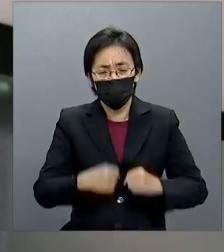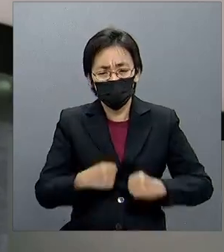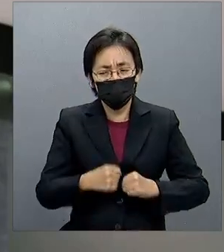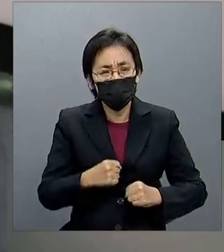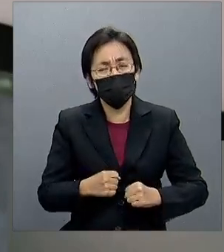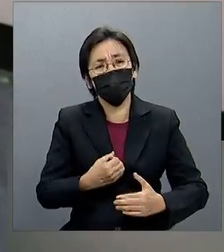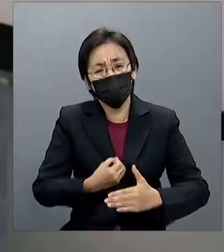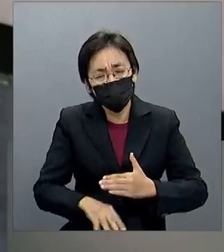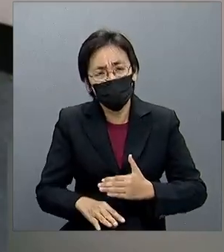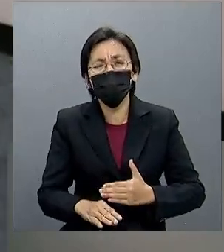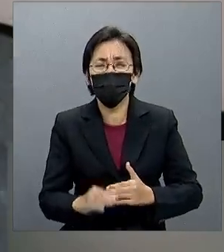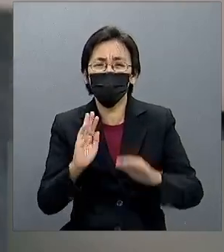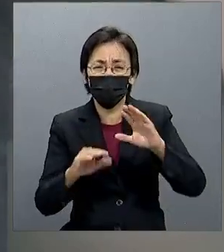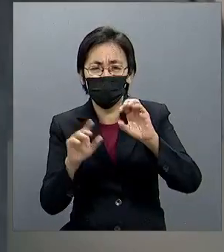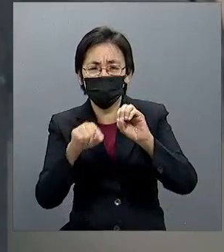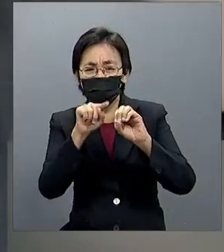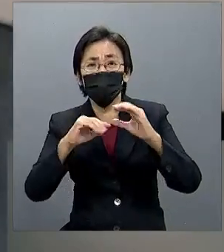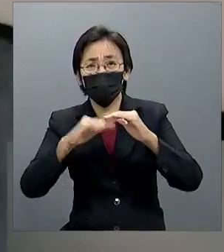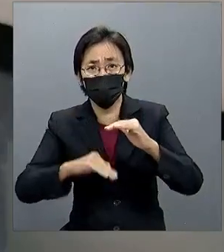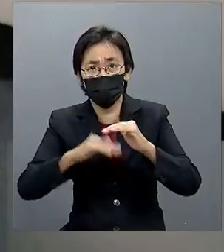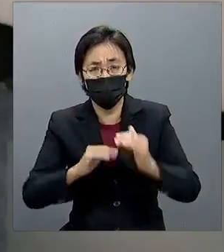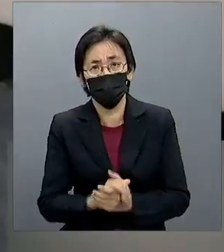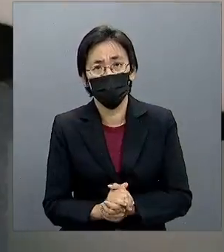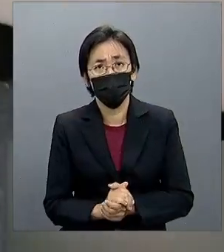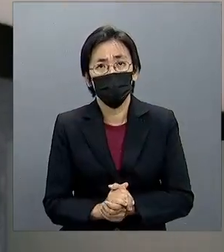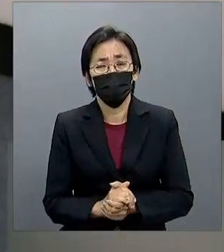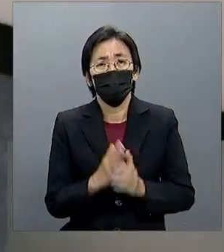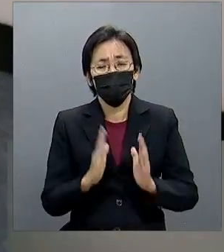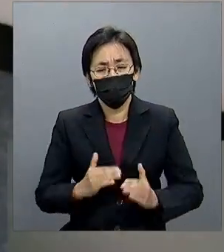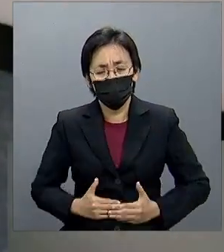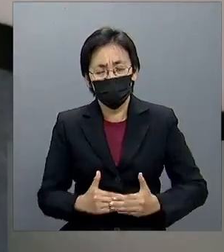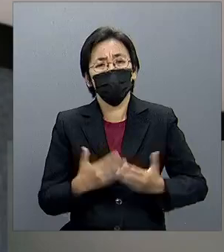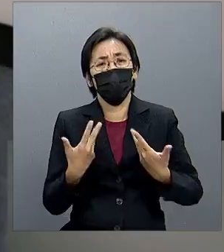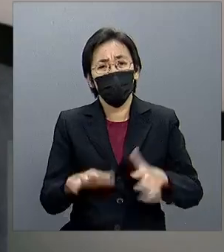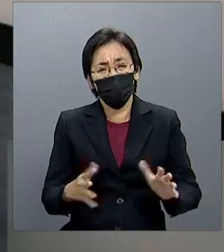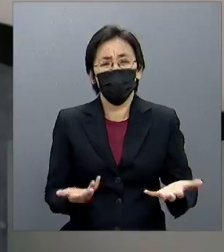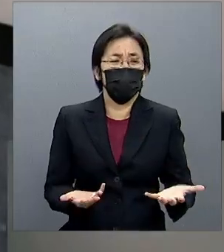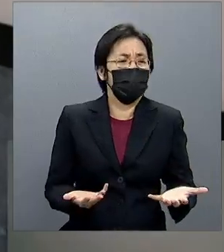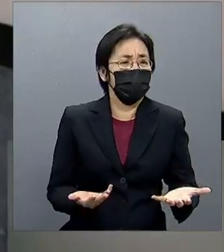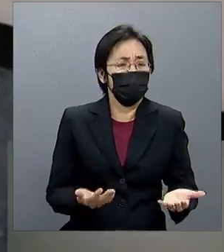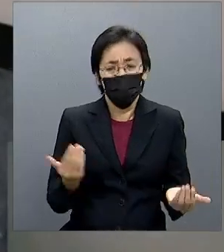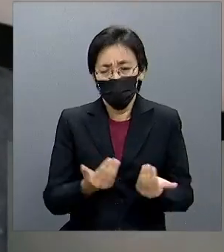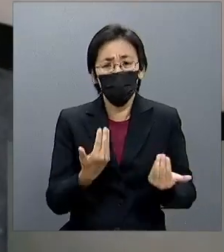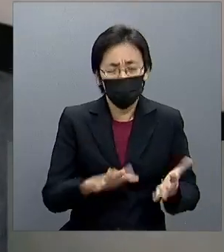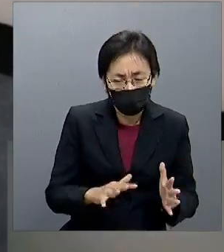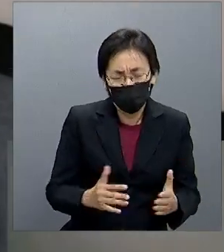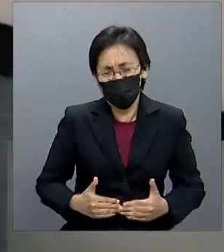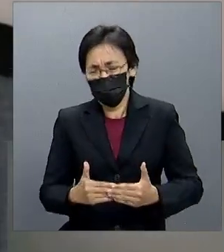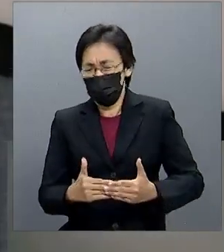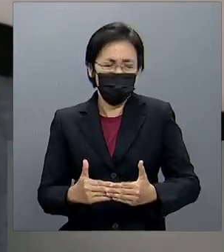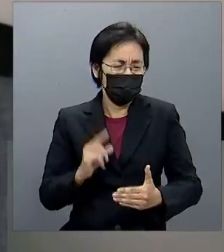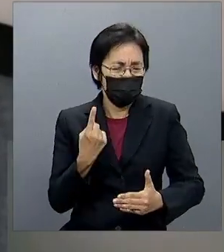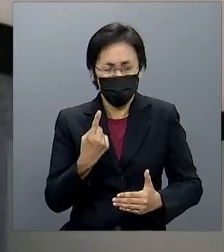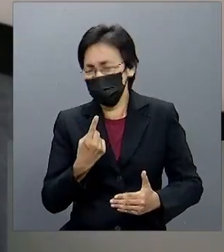นะครับมีคนวัยอื่นๆซึ่งเขาก็อาจจะมีลูกแล้วนะครับแล้วก็อาจจะมีความไม่พร้อมทางเศรษฐกิจความไม่พร้อมทางจิตใจอื่นๆนะ